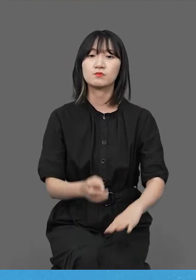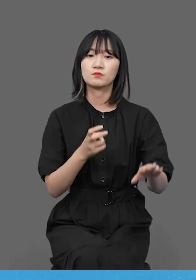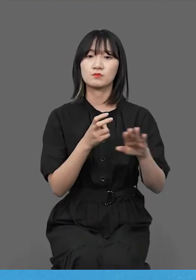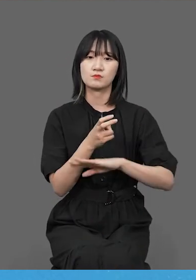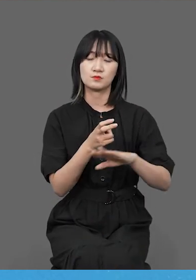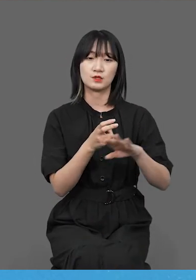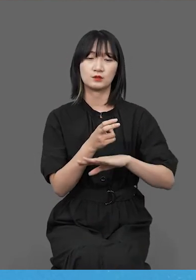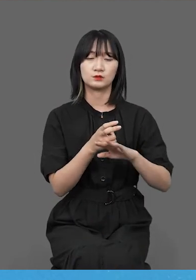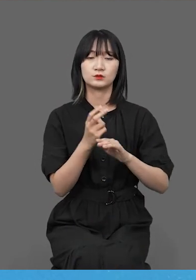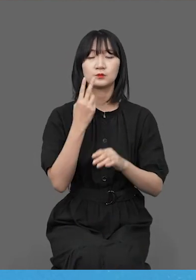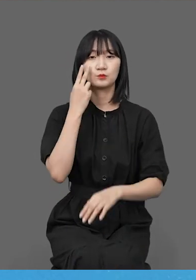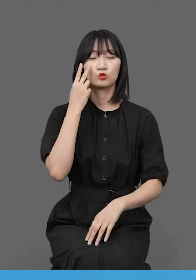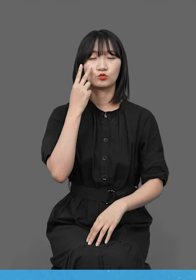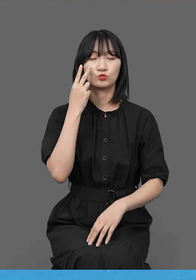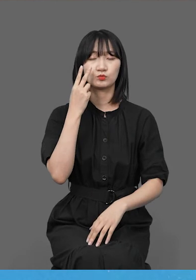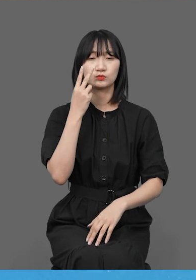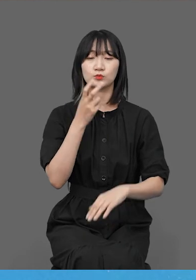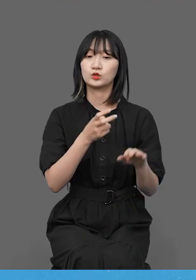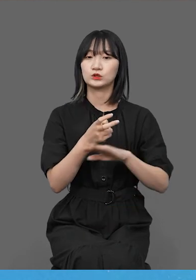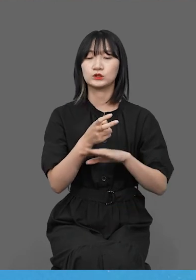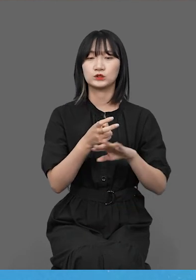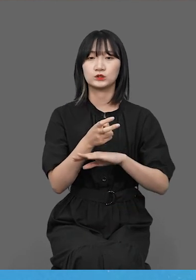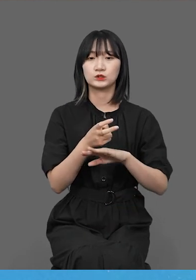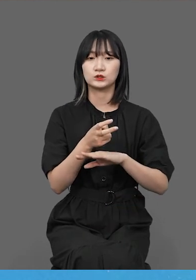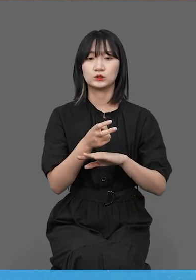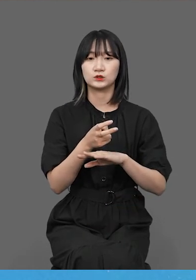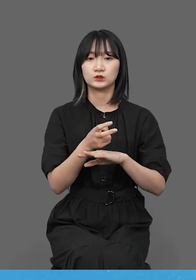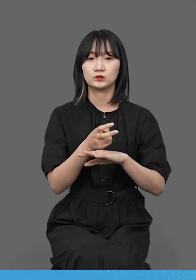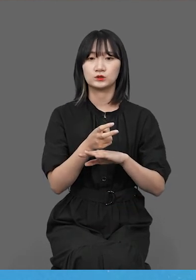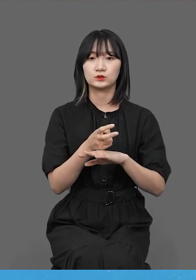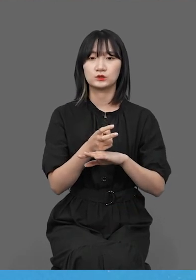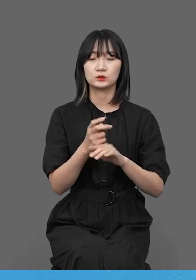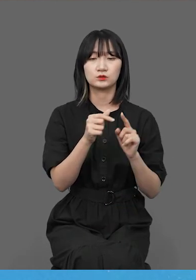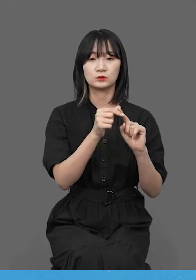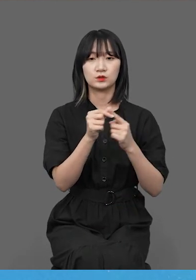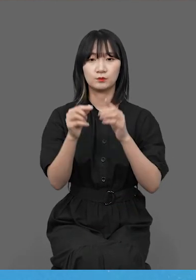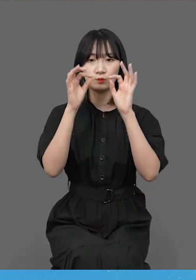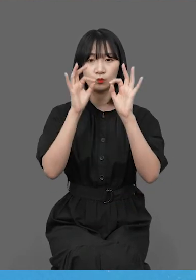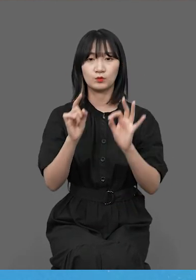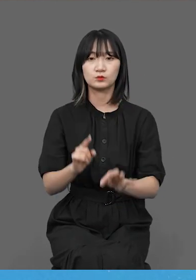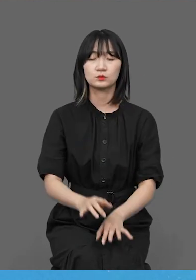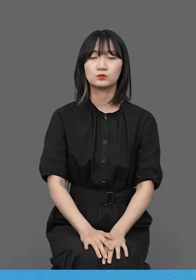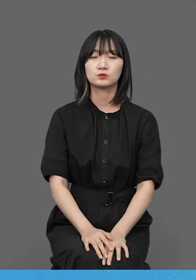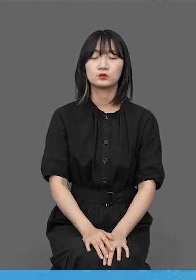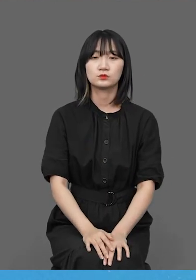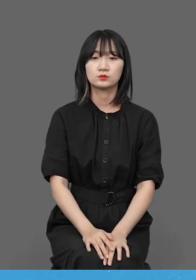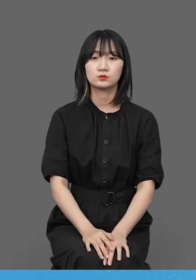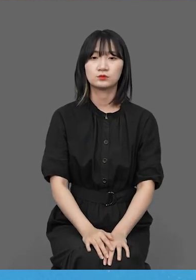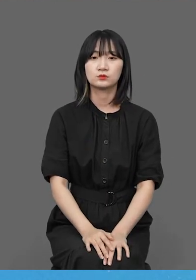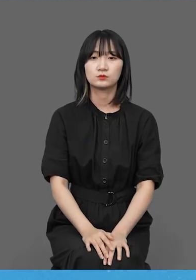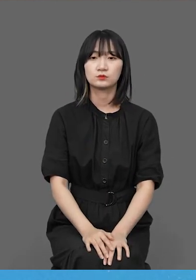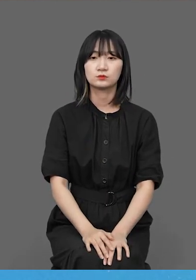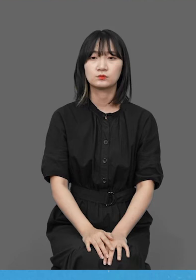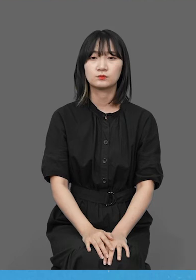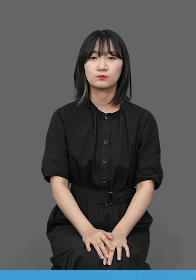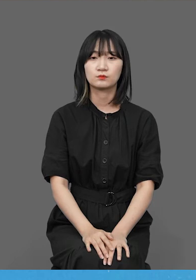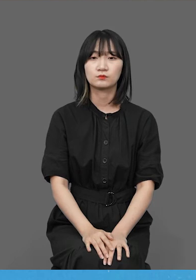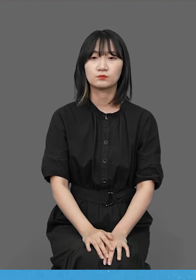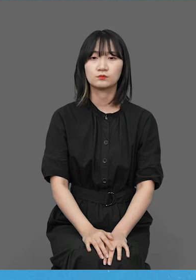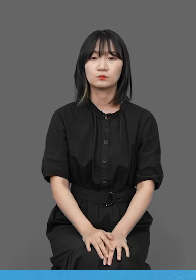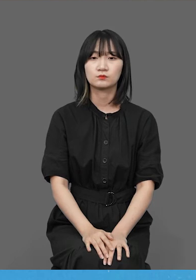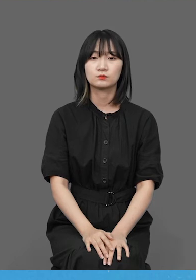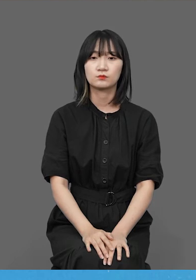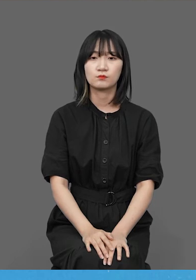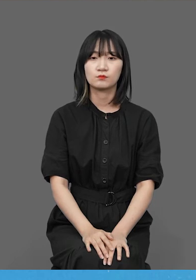미국의 시내버스거든요. 메트로버스라고 해서 그 옆에 보면 뭐라고 광고해 놓고 있습니까? Sleep in on